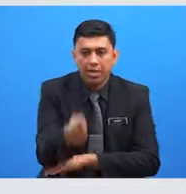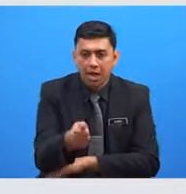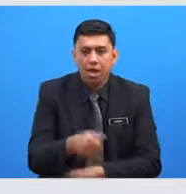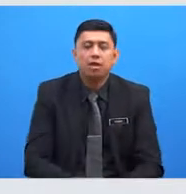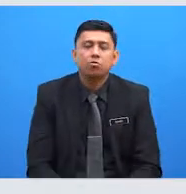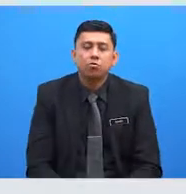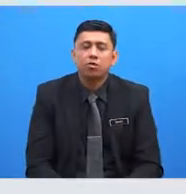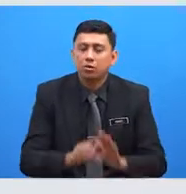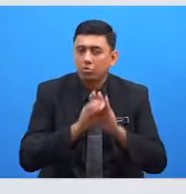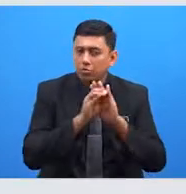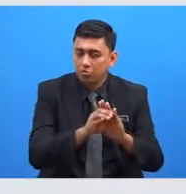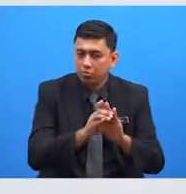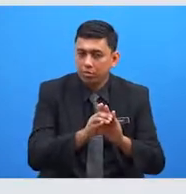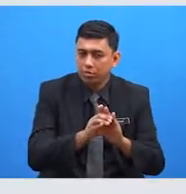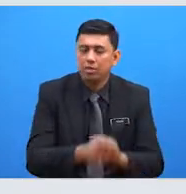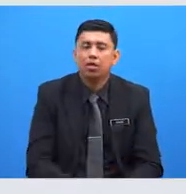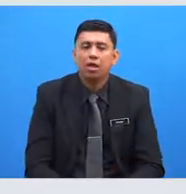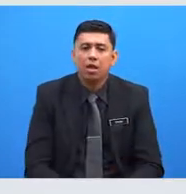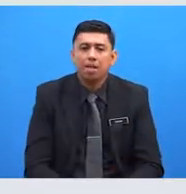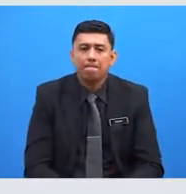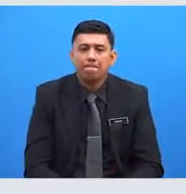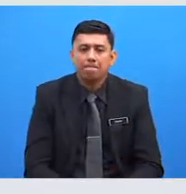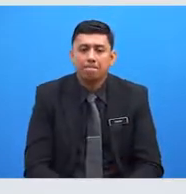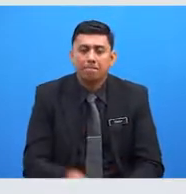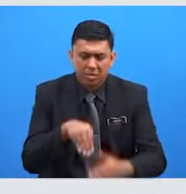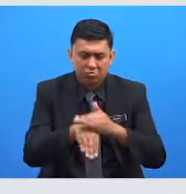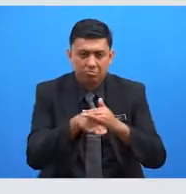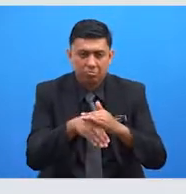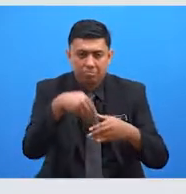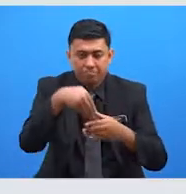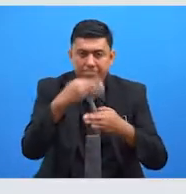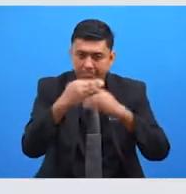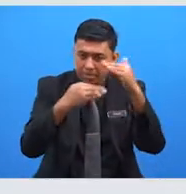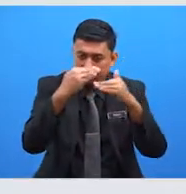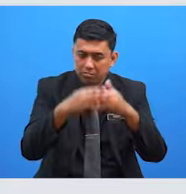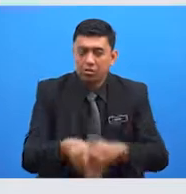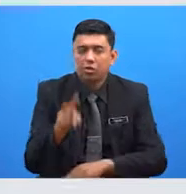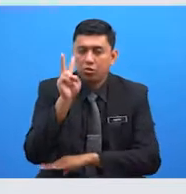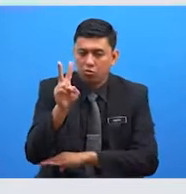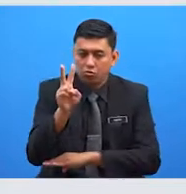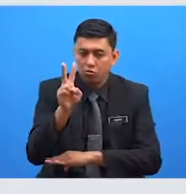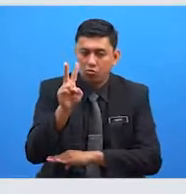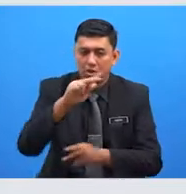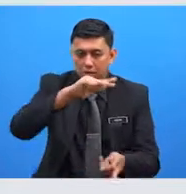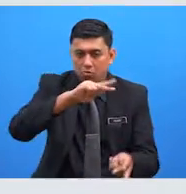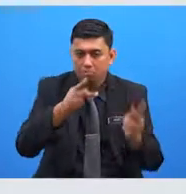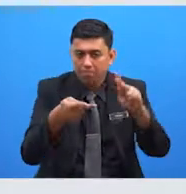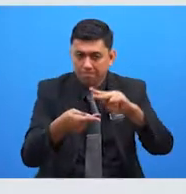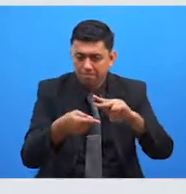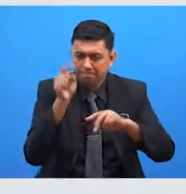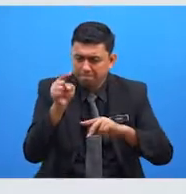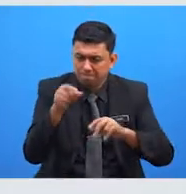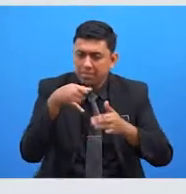Ini adalah contoh halaman login yang dibina. Paparan menunjukkan dua kekotak input yang perlu